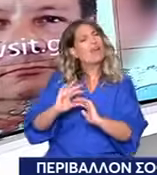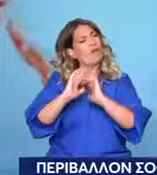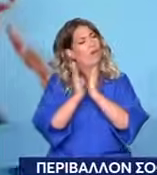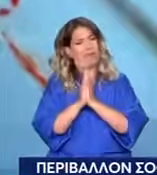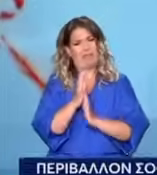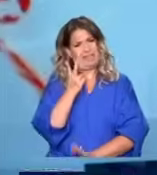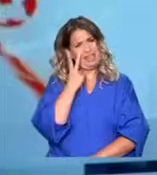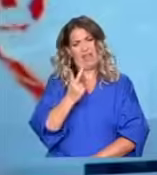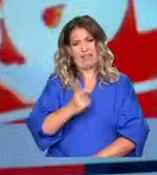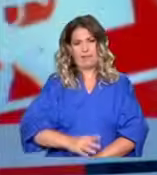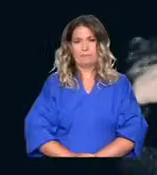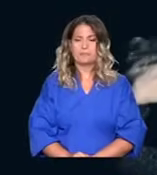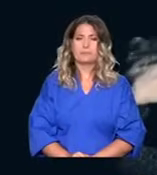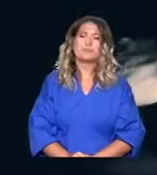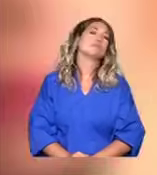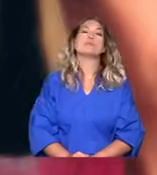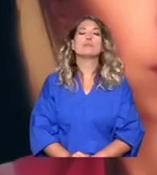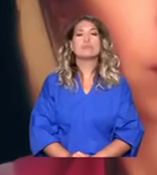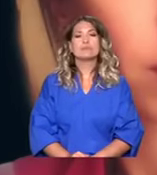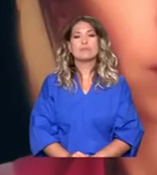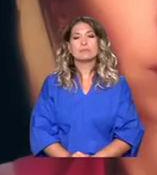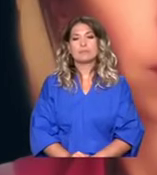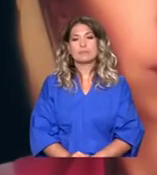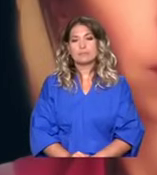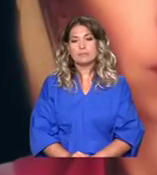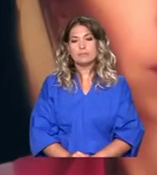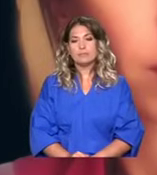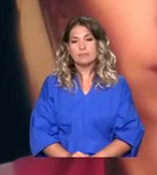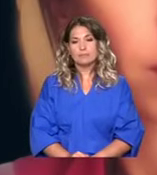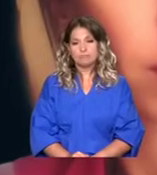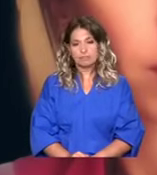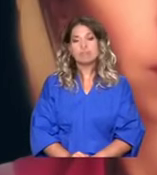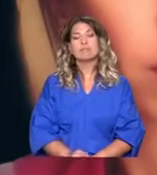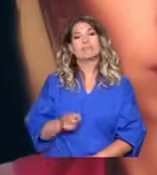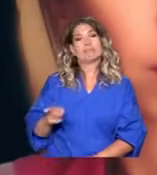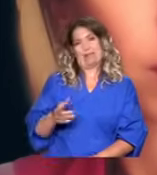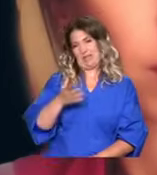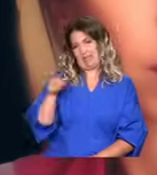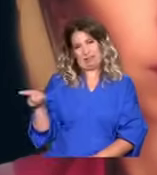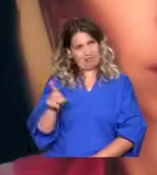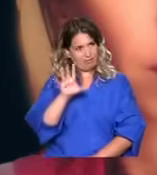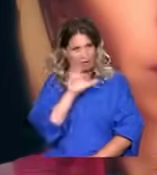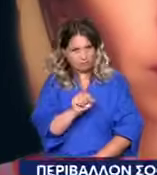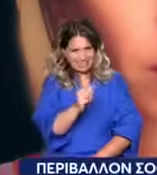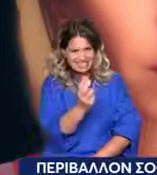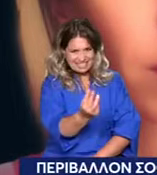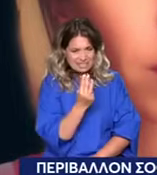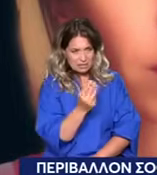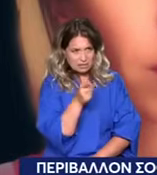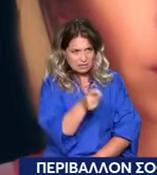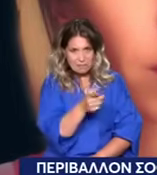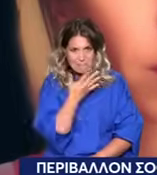ακούσουμε. Η Σοφία εκείνη τη μέρα που πήγαν στο σπίτι κατάλαβε ότι τη την στείνουν, γι' αυτό έπαθε και την κρίση